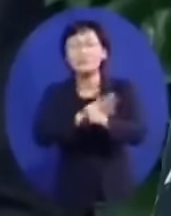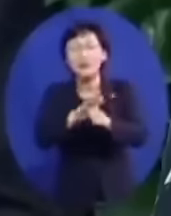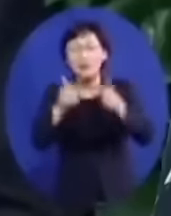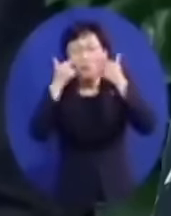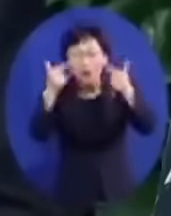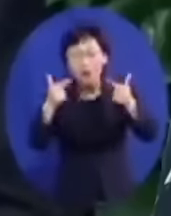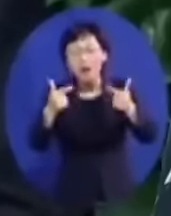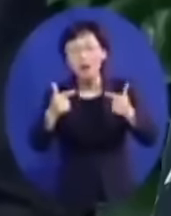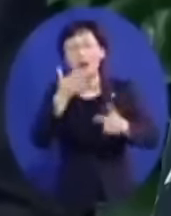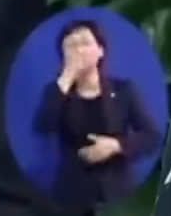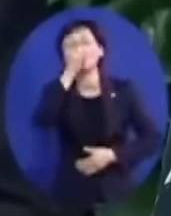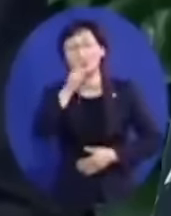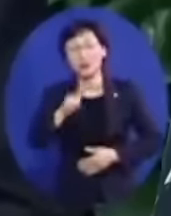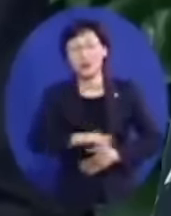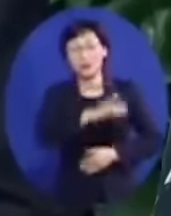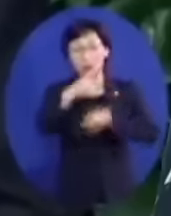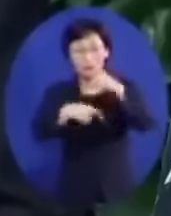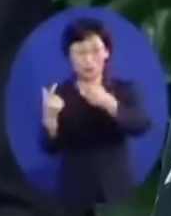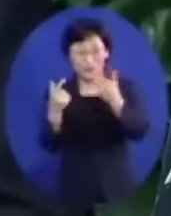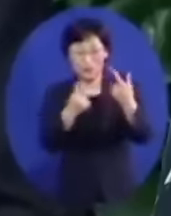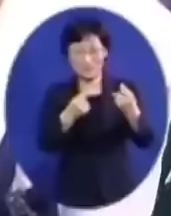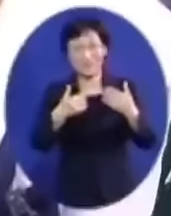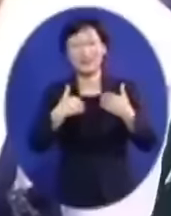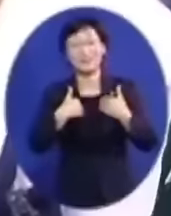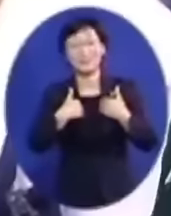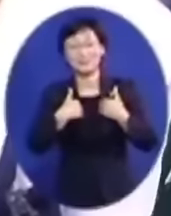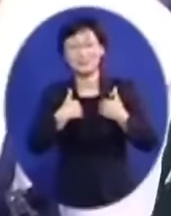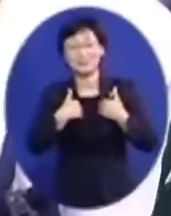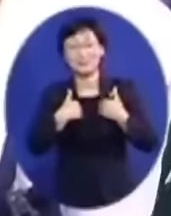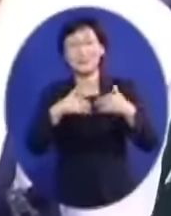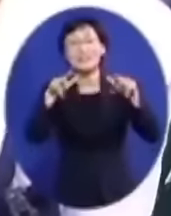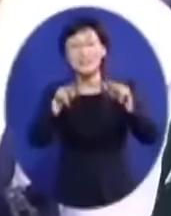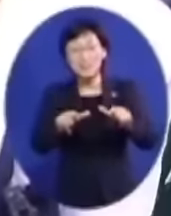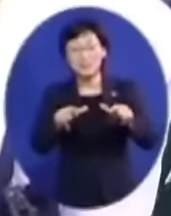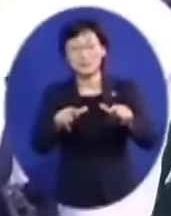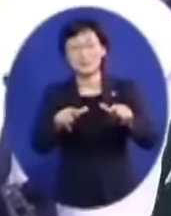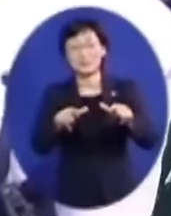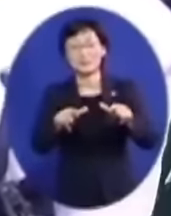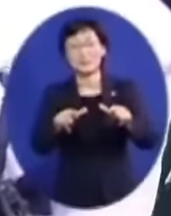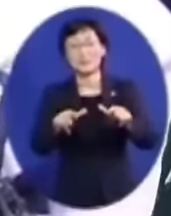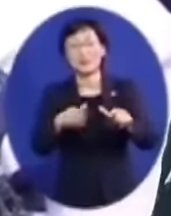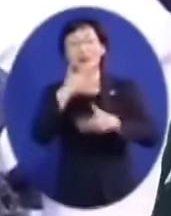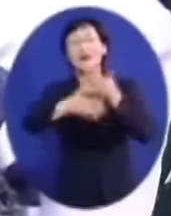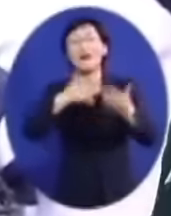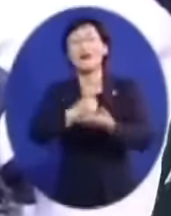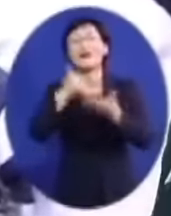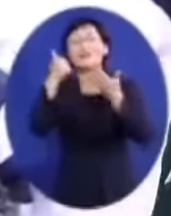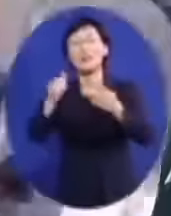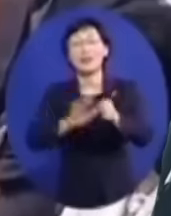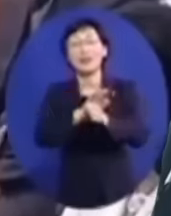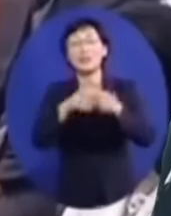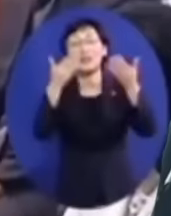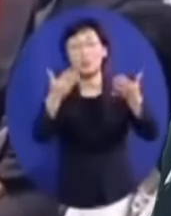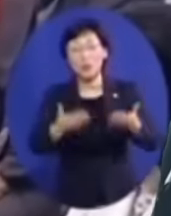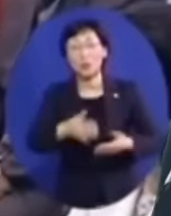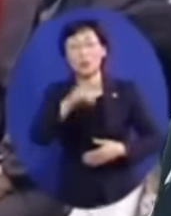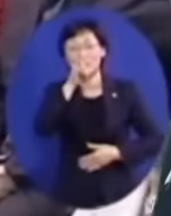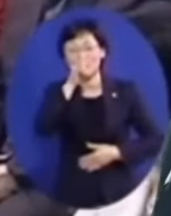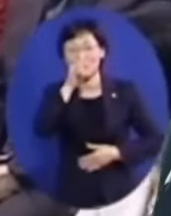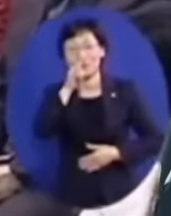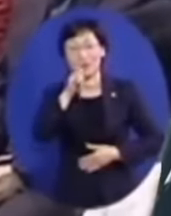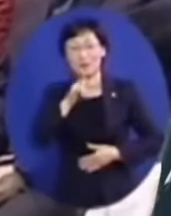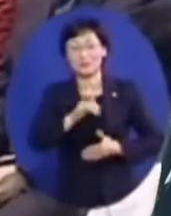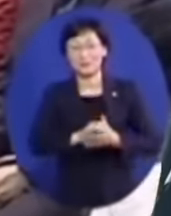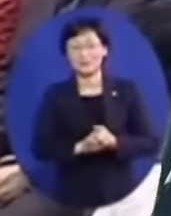있다. 한번 따라 말씀하십시오. 나는 지금 하나님께 사랑받고 있습니다.